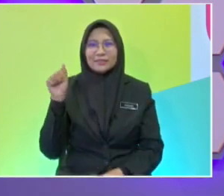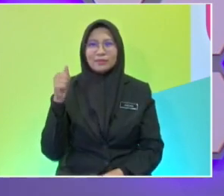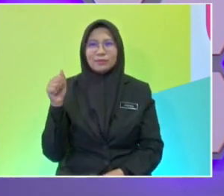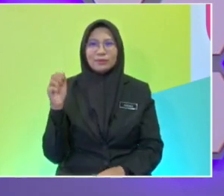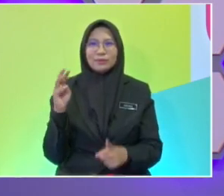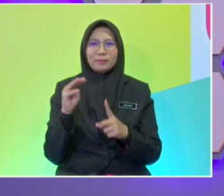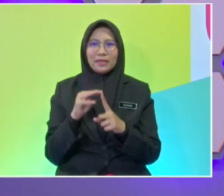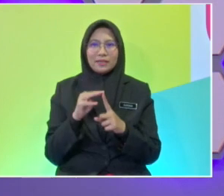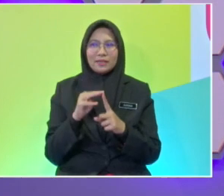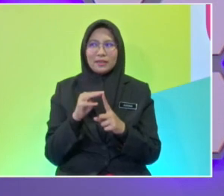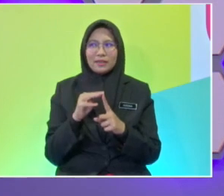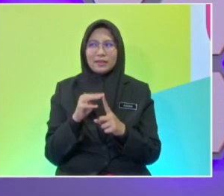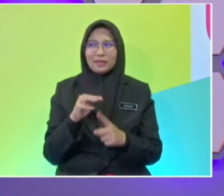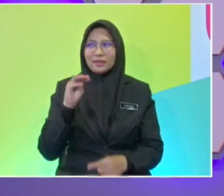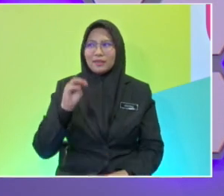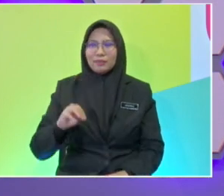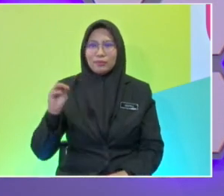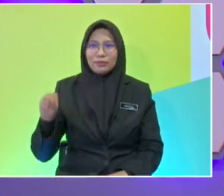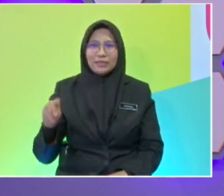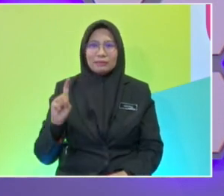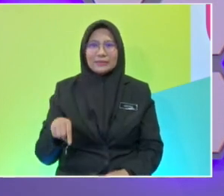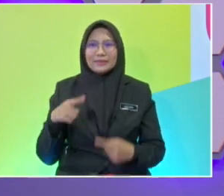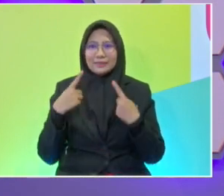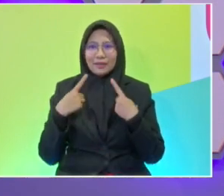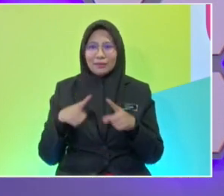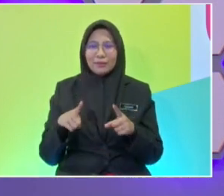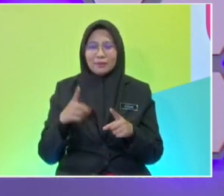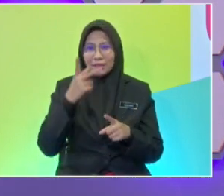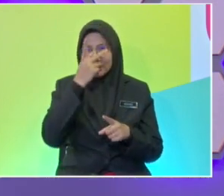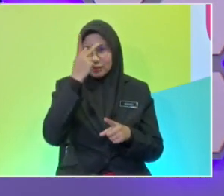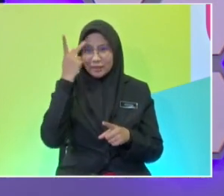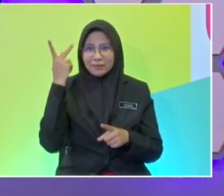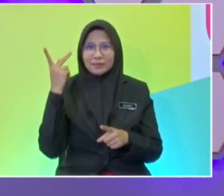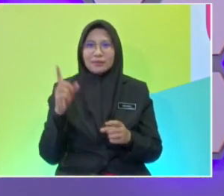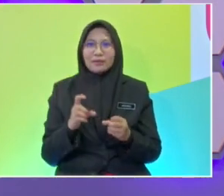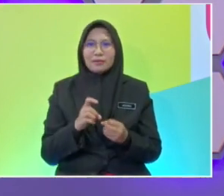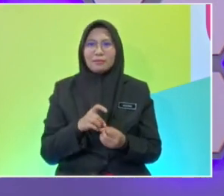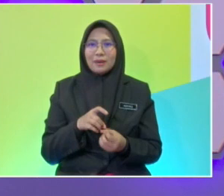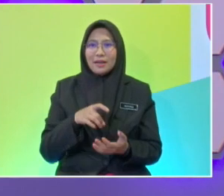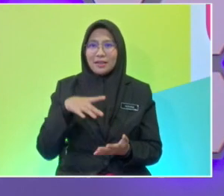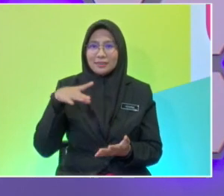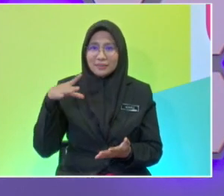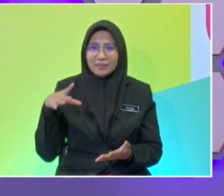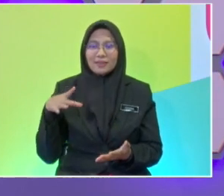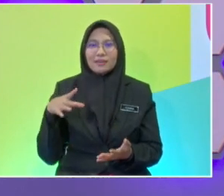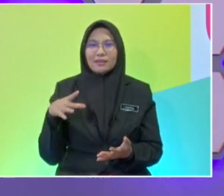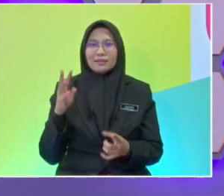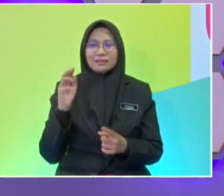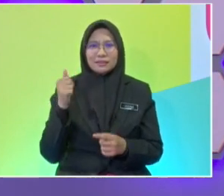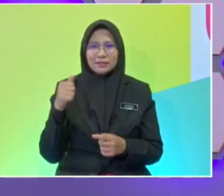kena jawab Jangan tinggal jawabannya sebab belum maka itu banyak maka dia kalau murid-murid tinggal